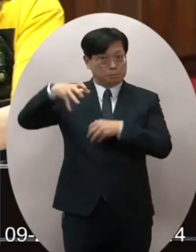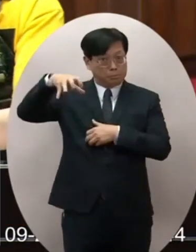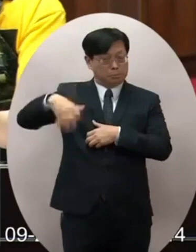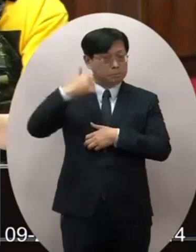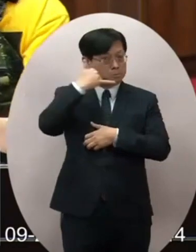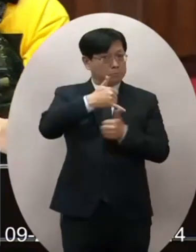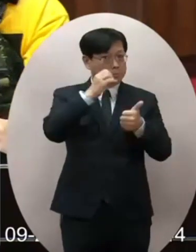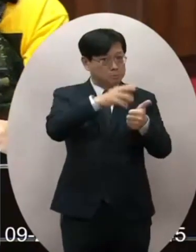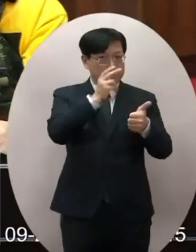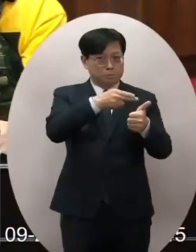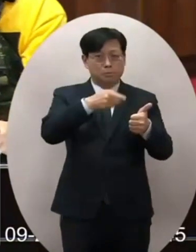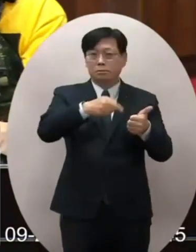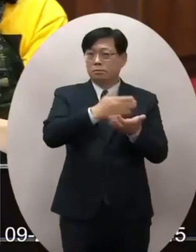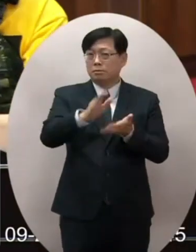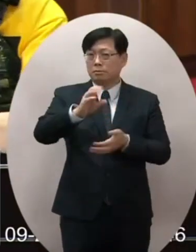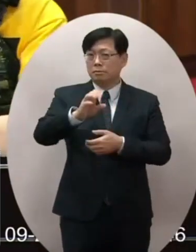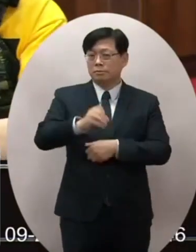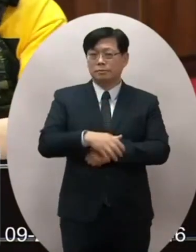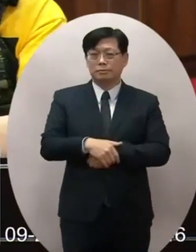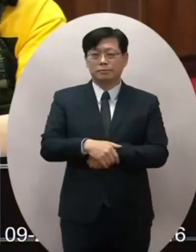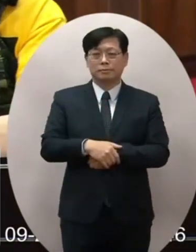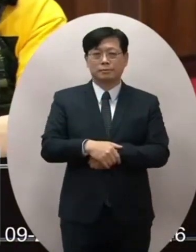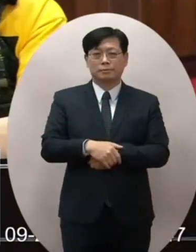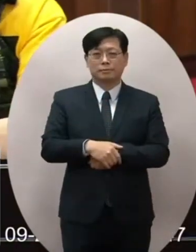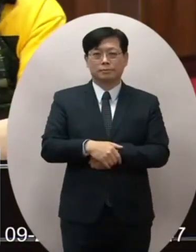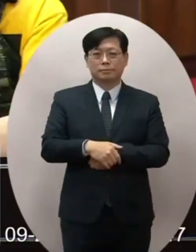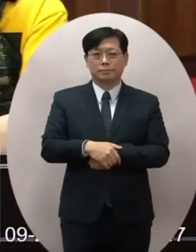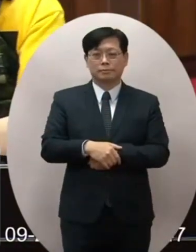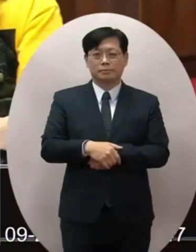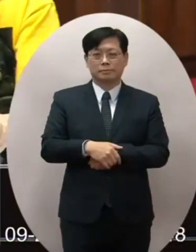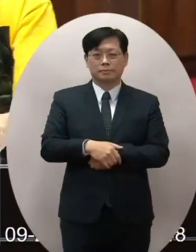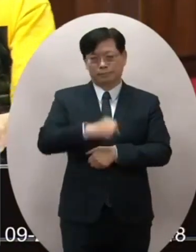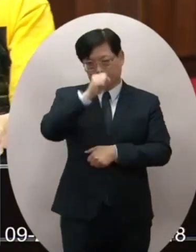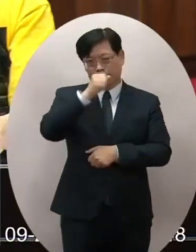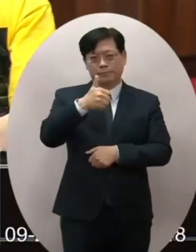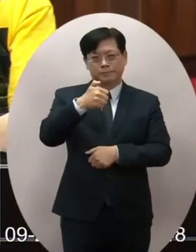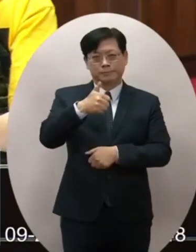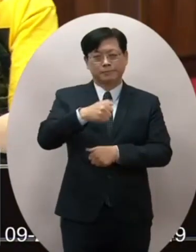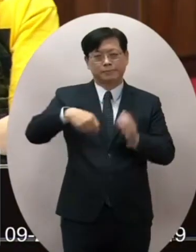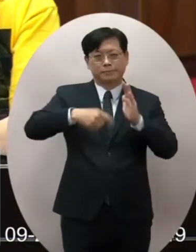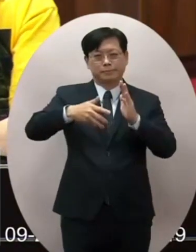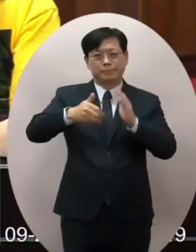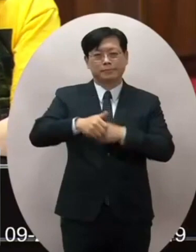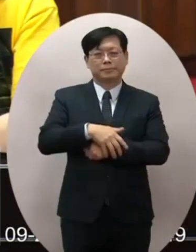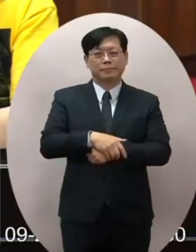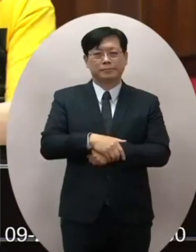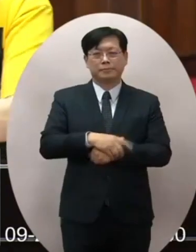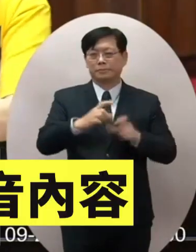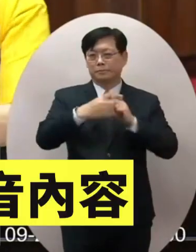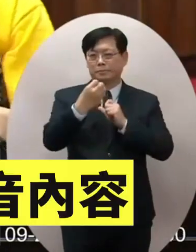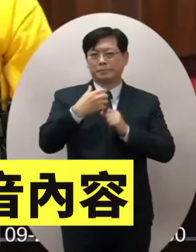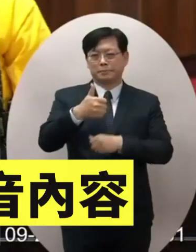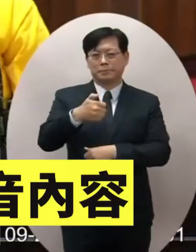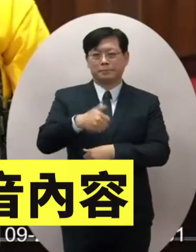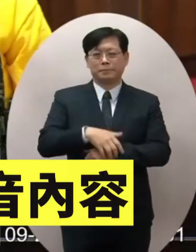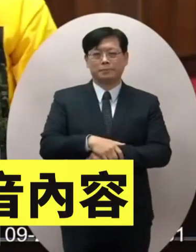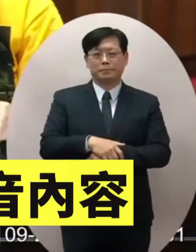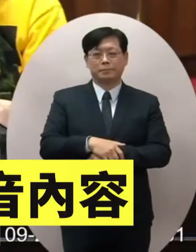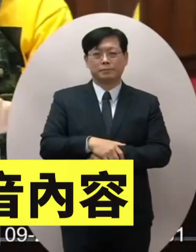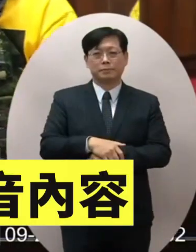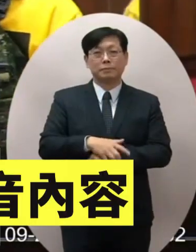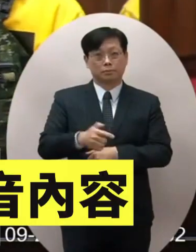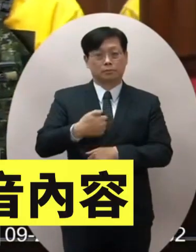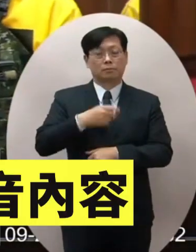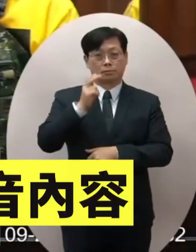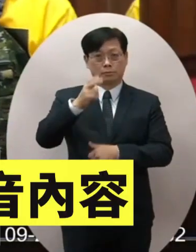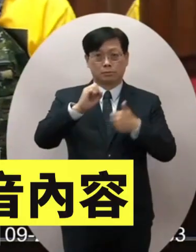有打电话给你，要求处理这件事情？ 没有。 好，谢谢，谢谢院长的回答。好，那我也请议